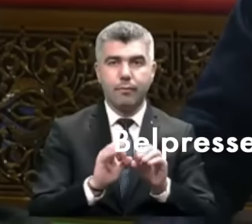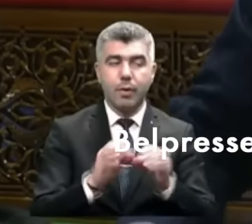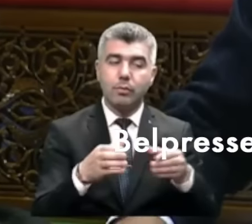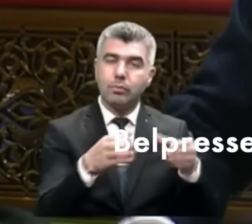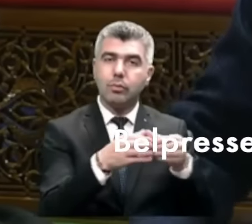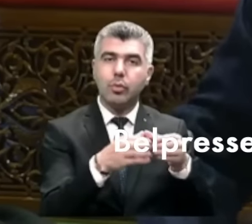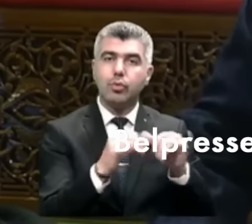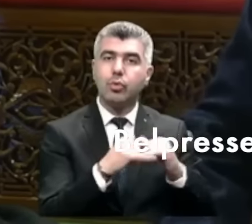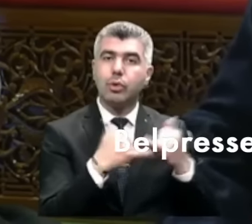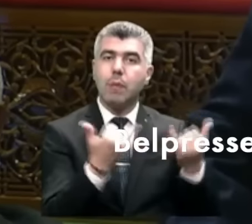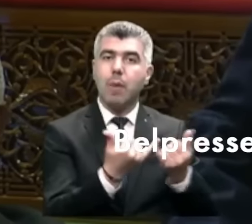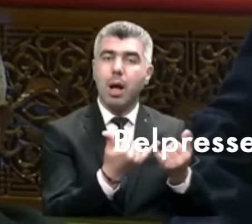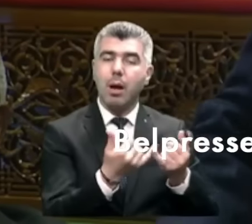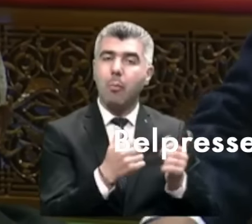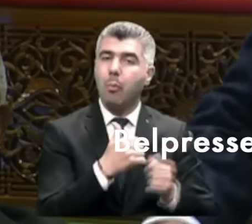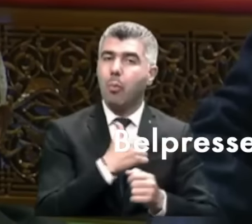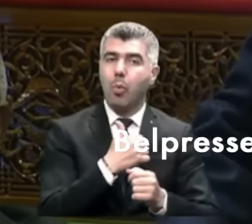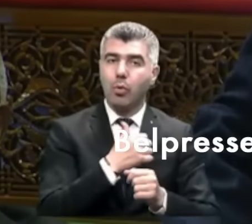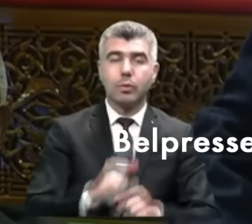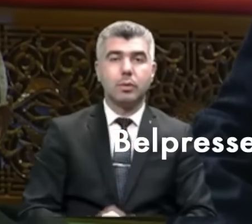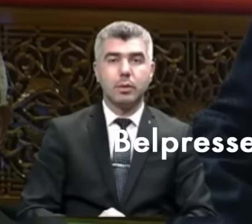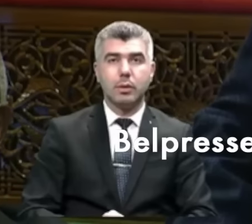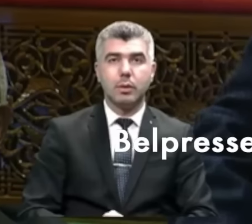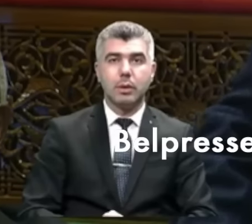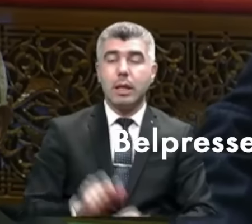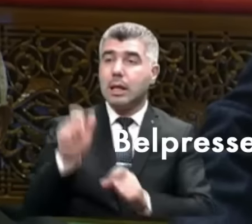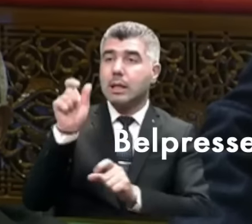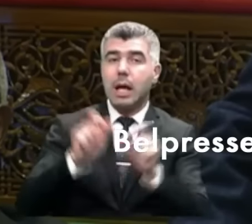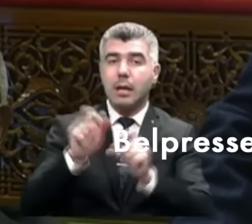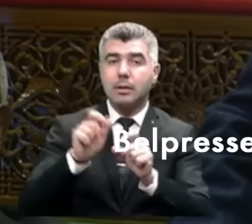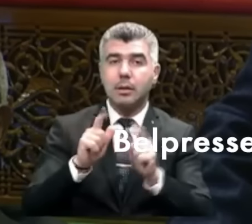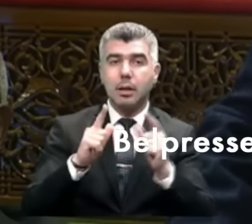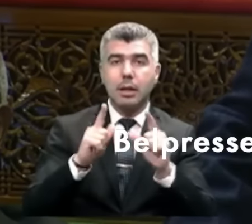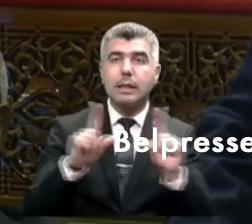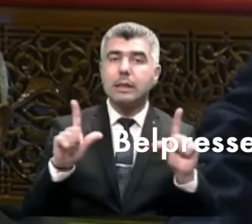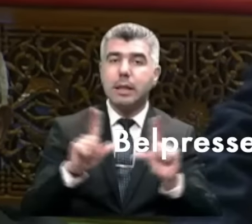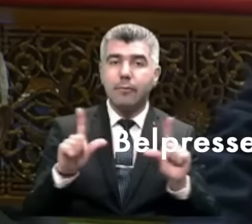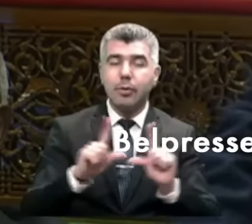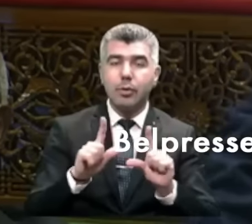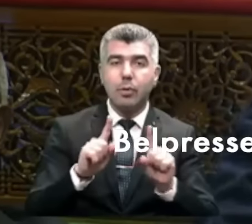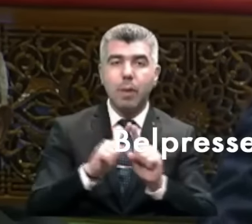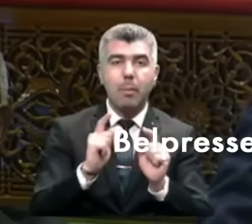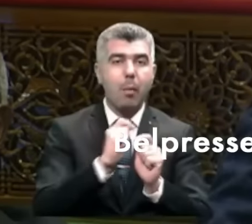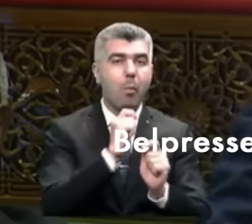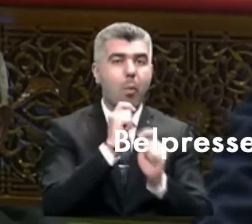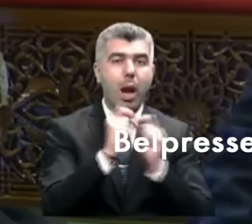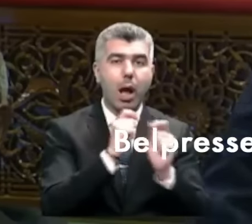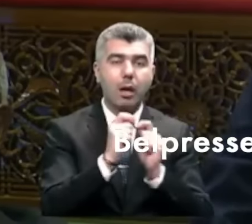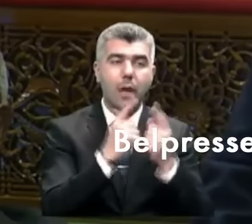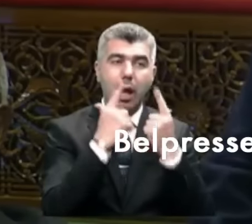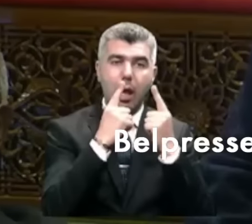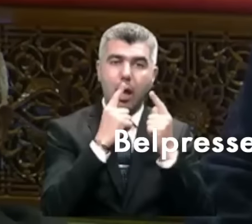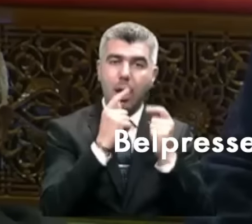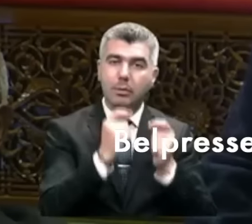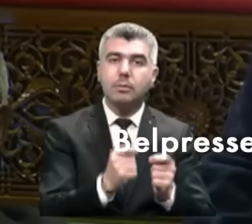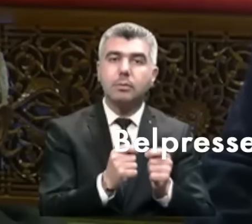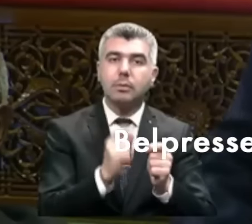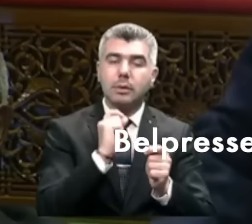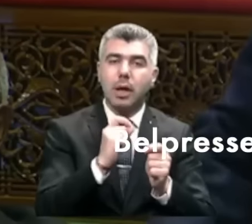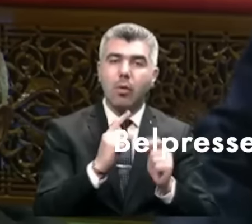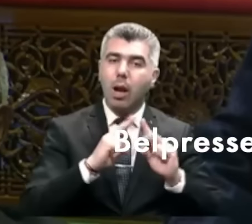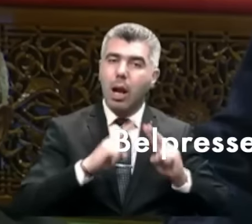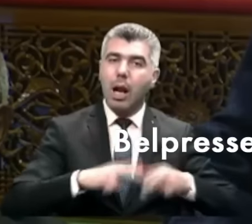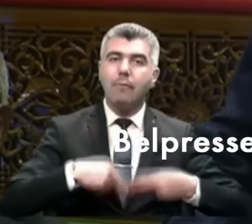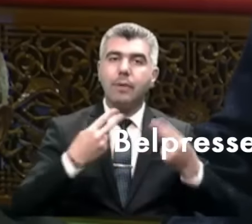الرؤساء هذ الجلسه هذ تظر منها المواطنين مناقشه القضايا التي تهم حياتهم اليوميه